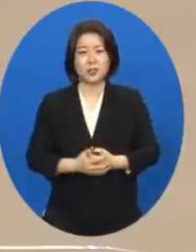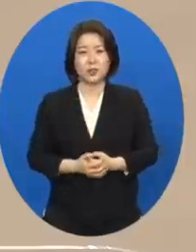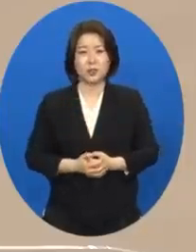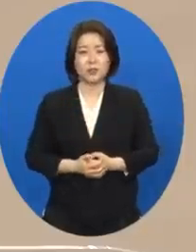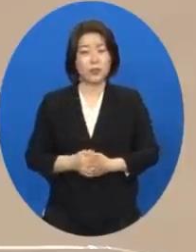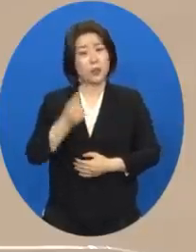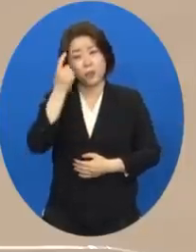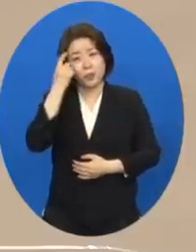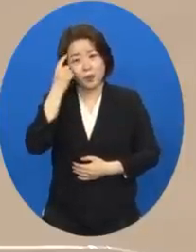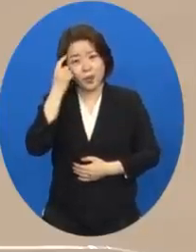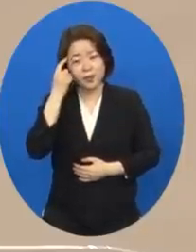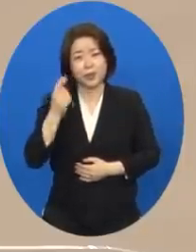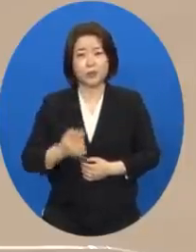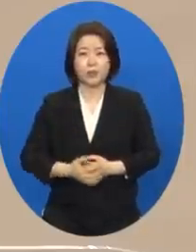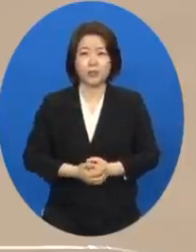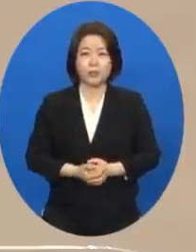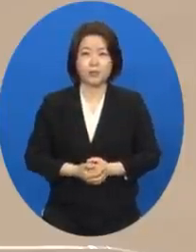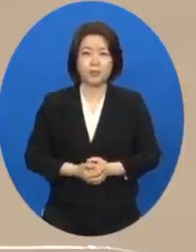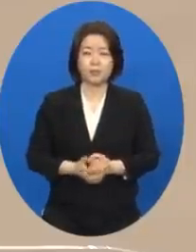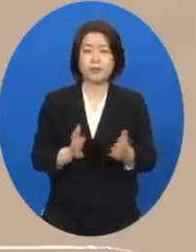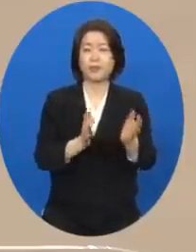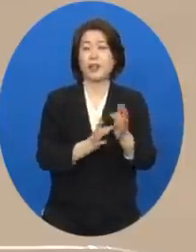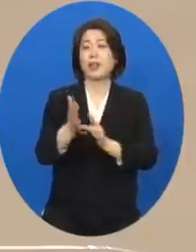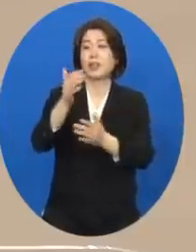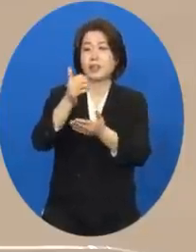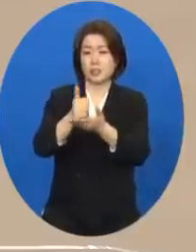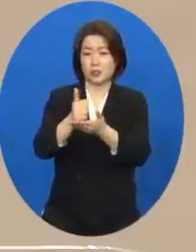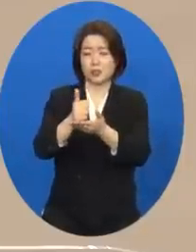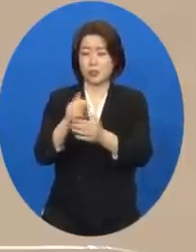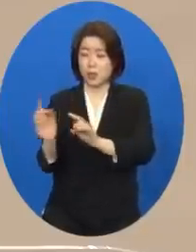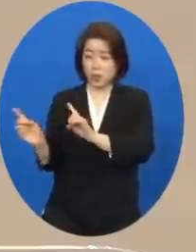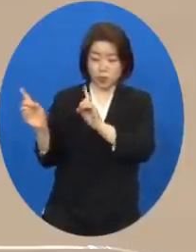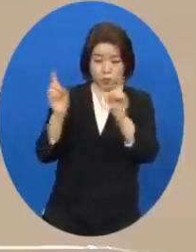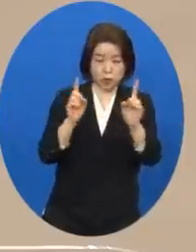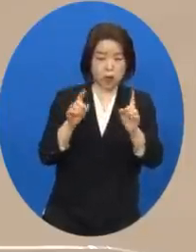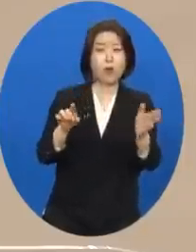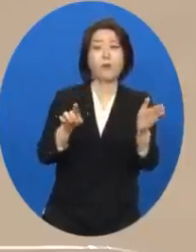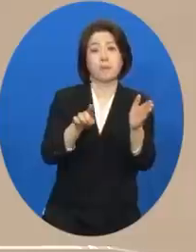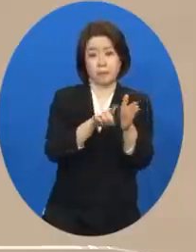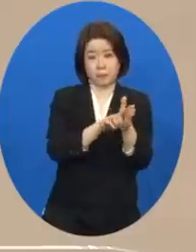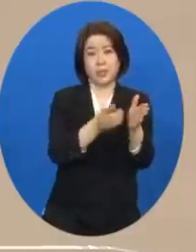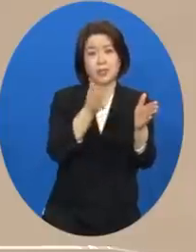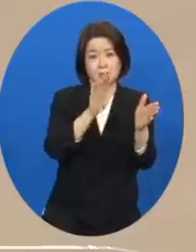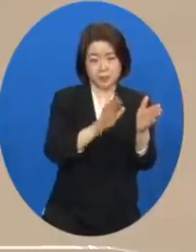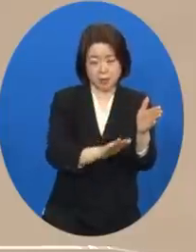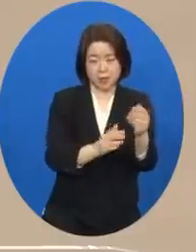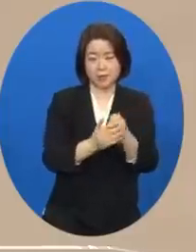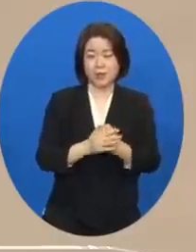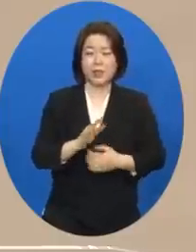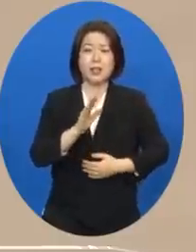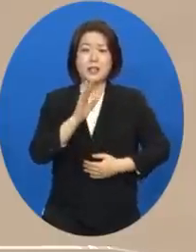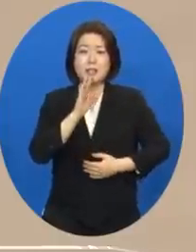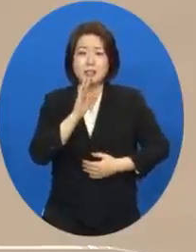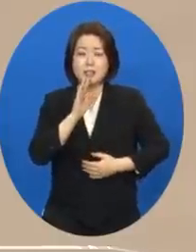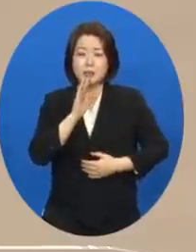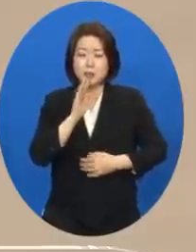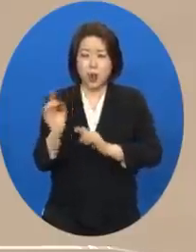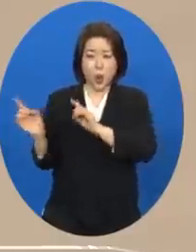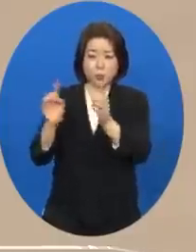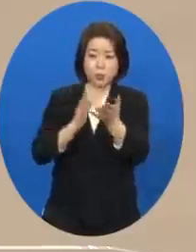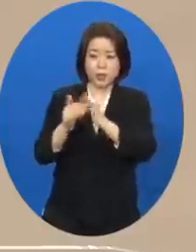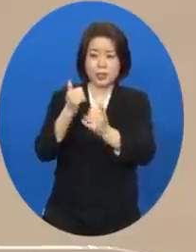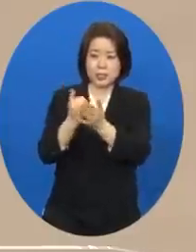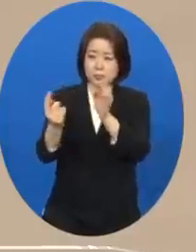왜 그렇죠 예수님의 부활 하신 것을 믿지만 실제로 부활하신 예수님을 내가 만나는 게